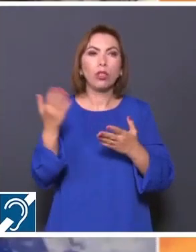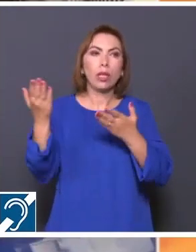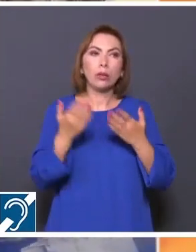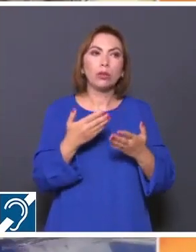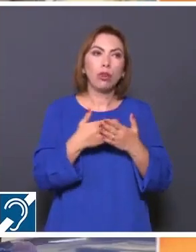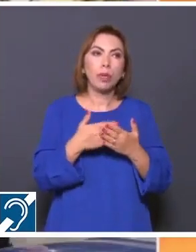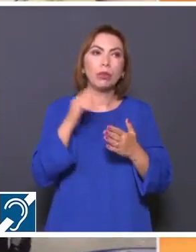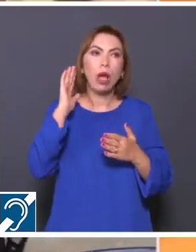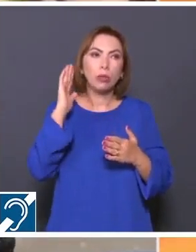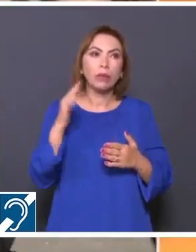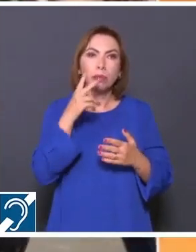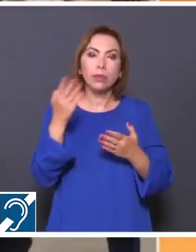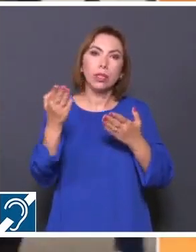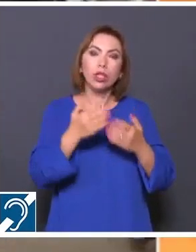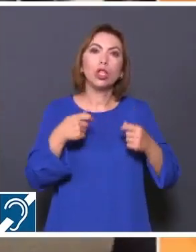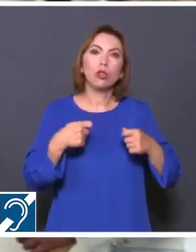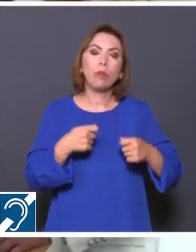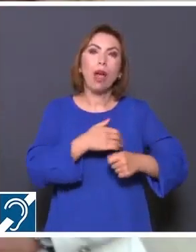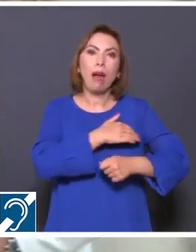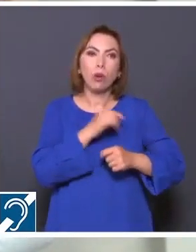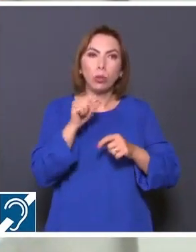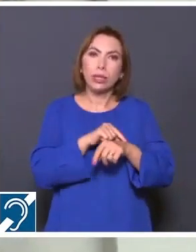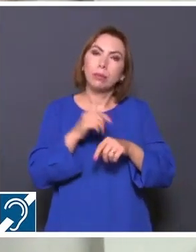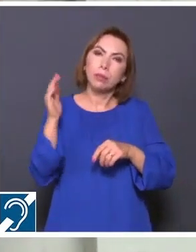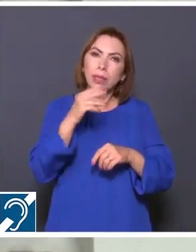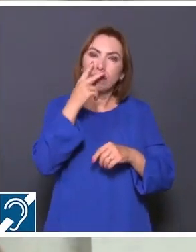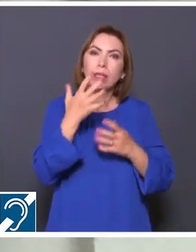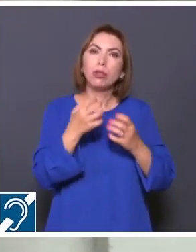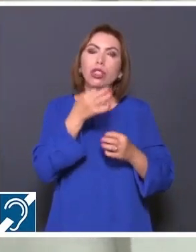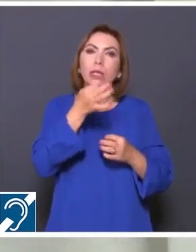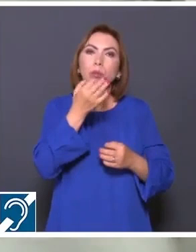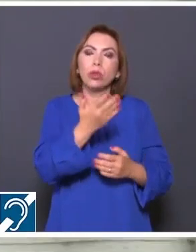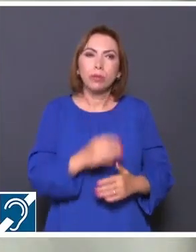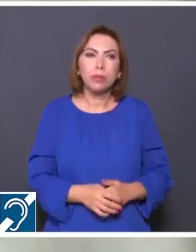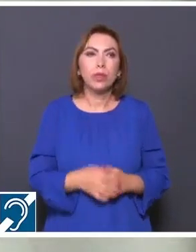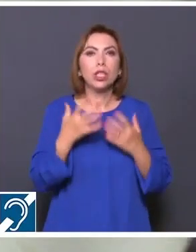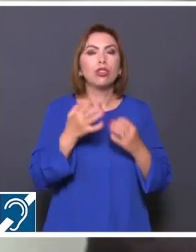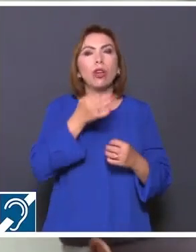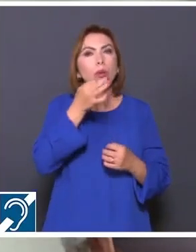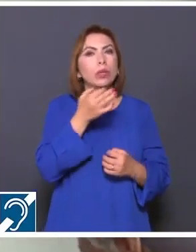fost aduși pentru audieri a ieșit și domnul avocat în urmă cu puțin timp Haideți să vedem ce are de spus